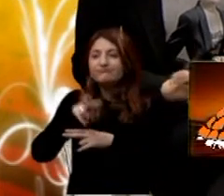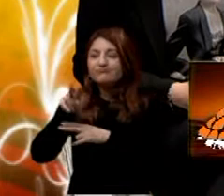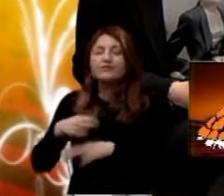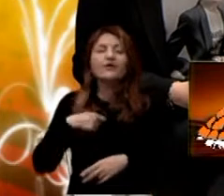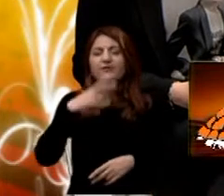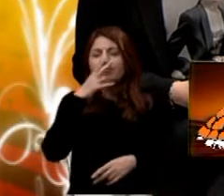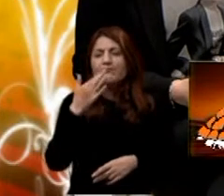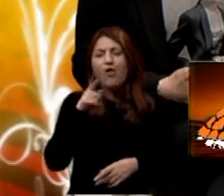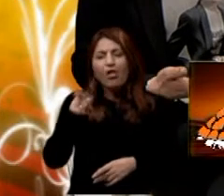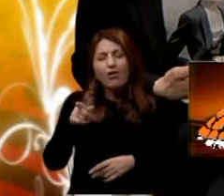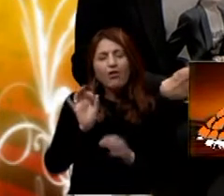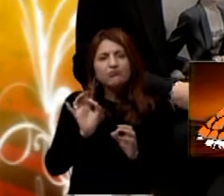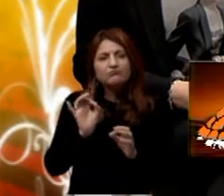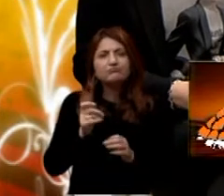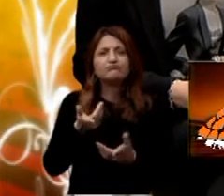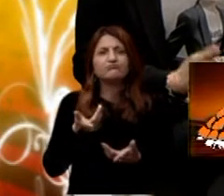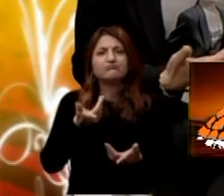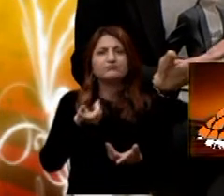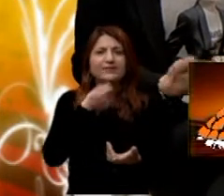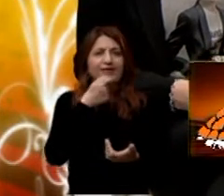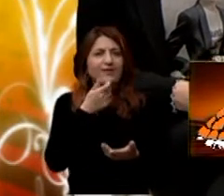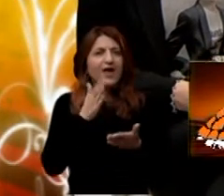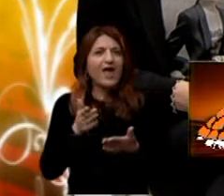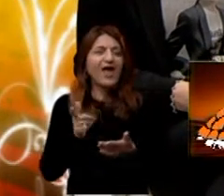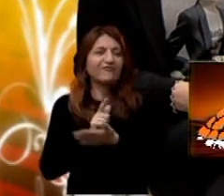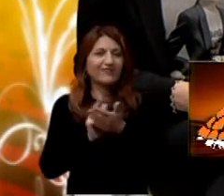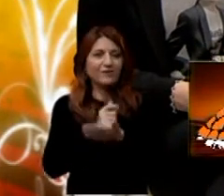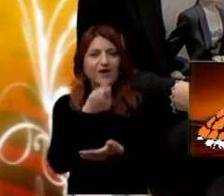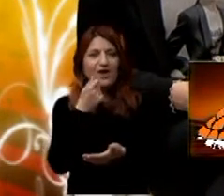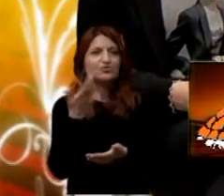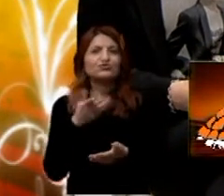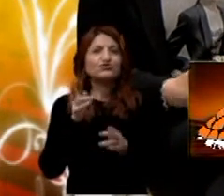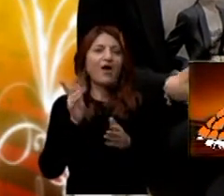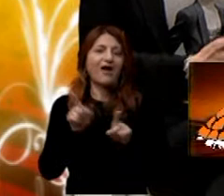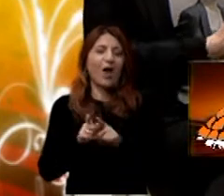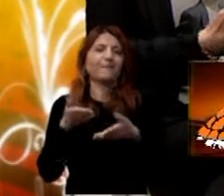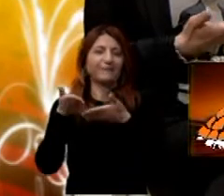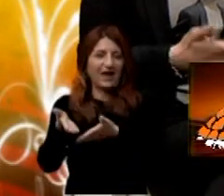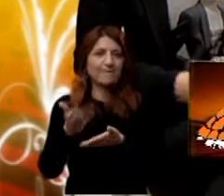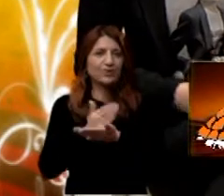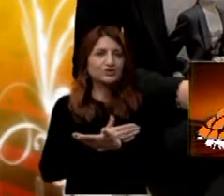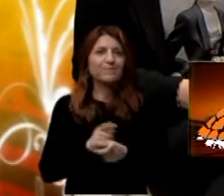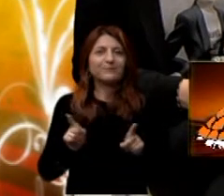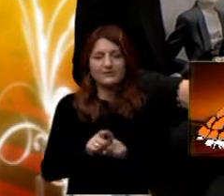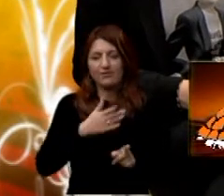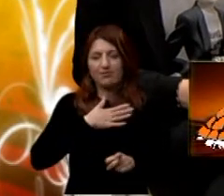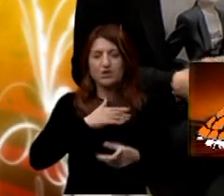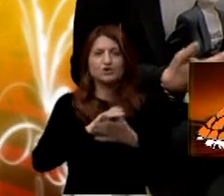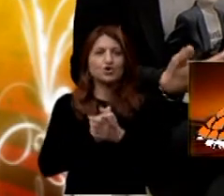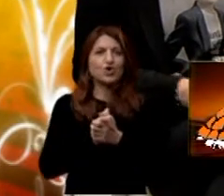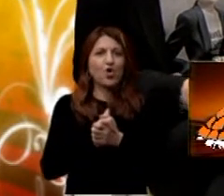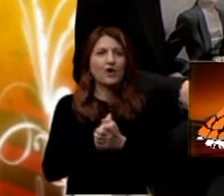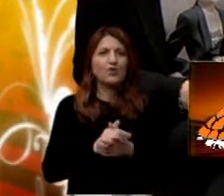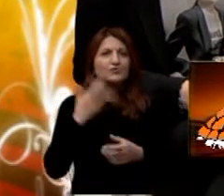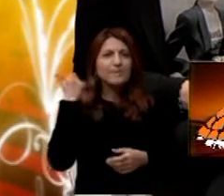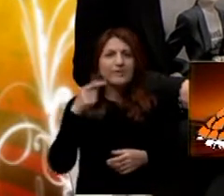koliko uopće se poštuju taj ritam obroka koji je preporučen. I isto tako recimo naši kolege su